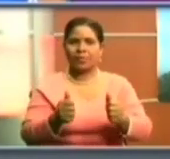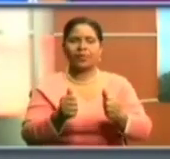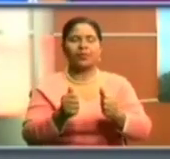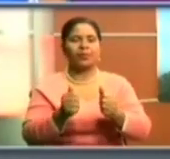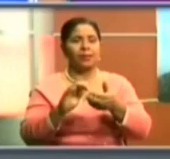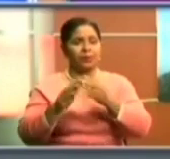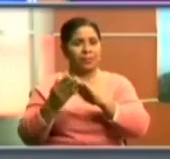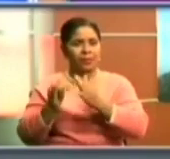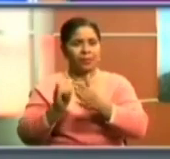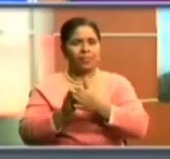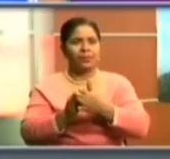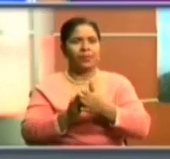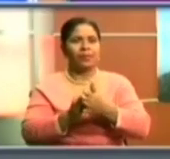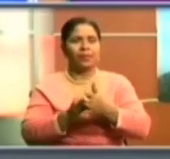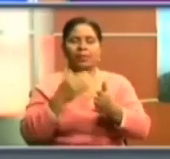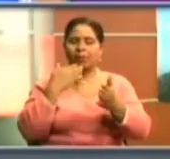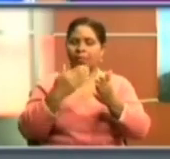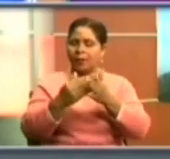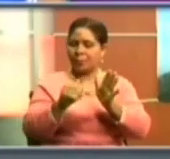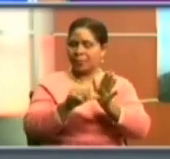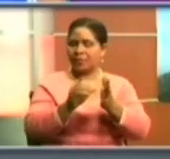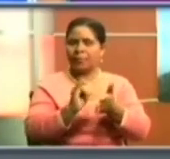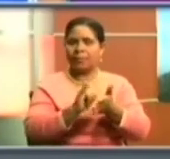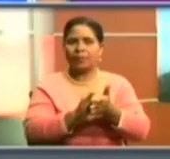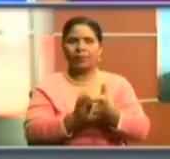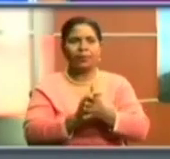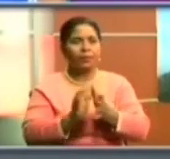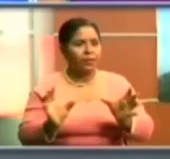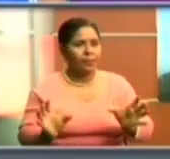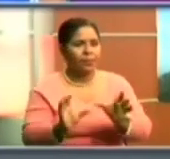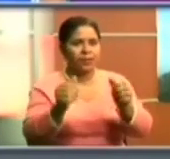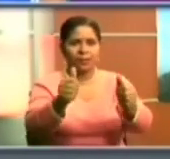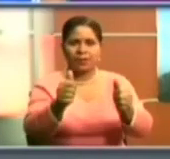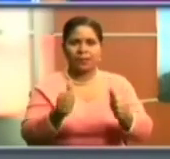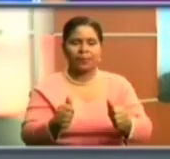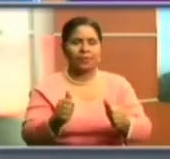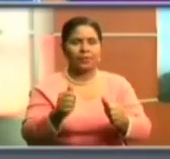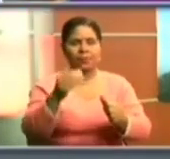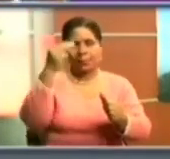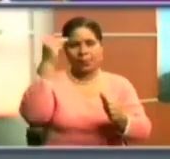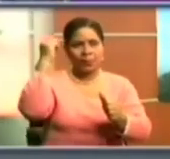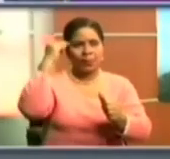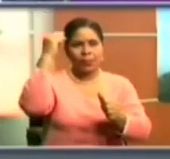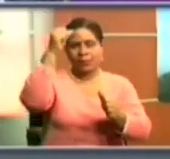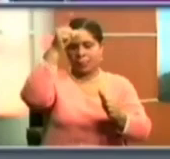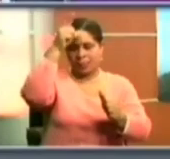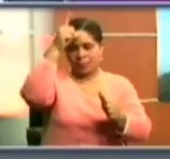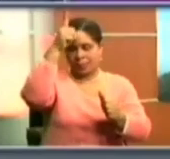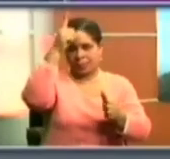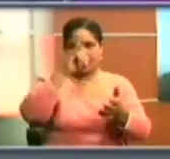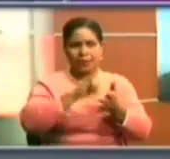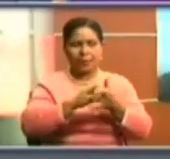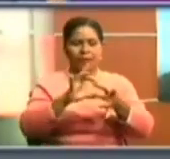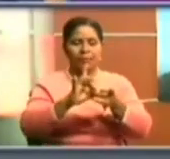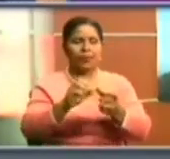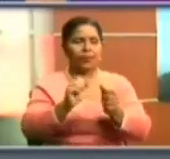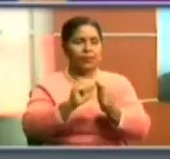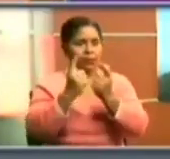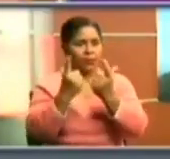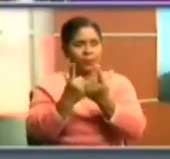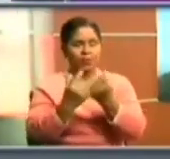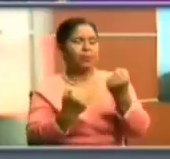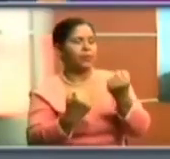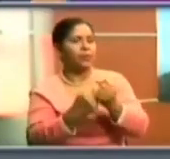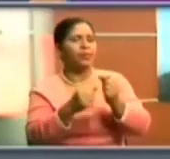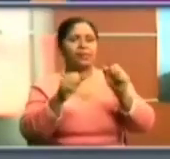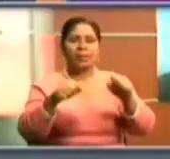qui constituent un axe fort de l'action de l'administration Moïse Lafontaine. Yon pi bon cohésion sociale ak renforcement